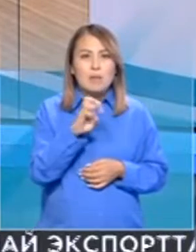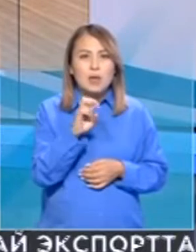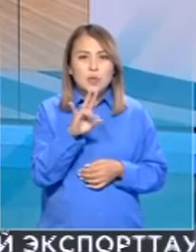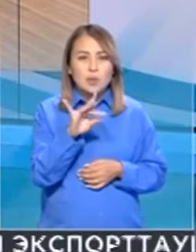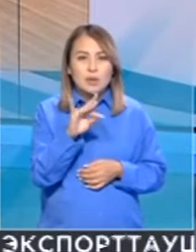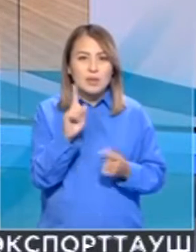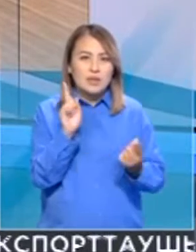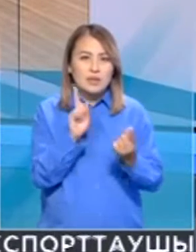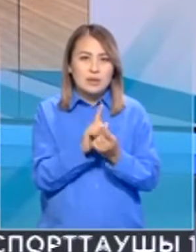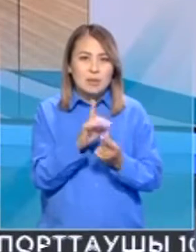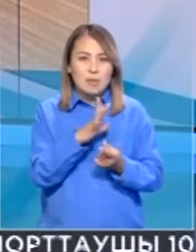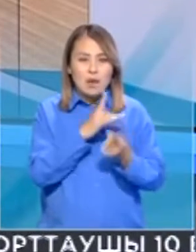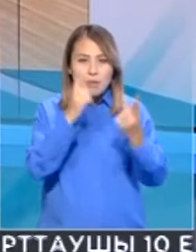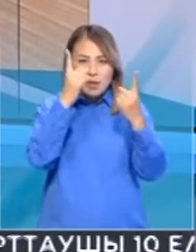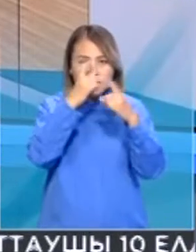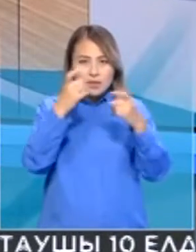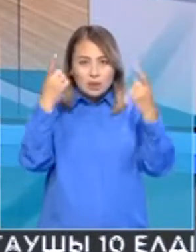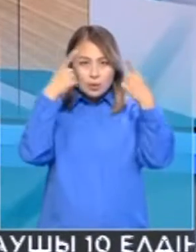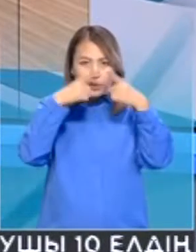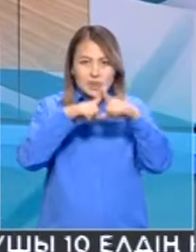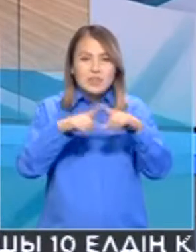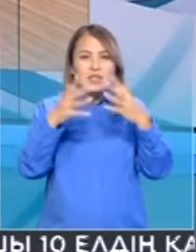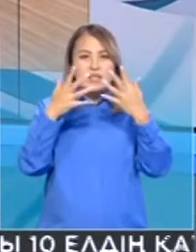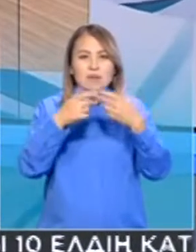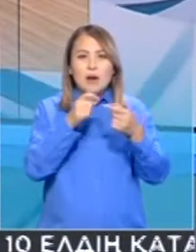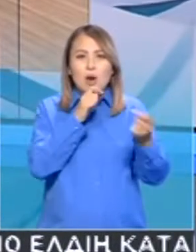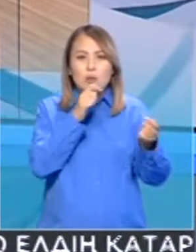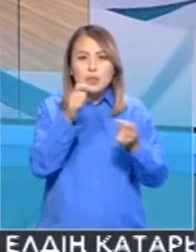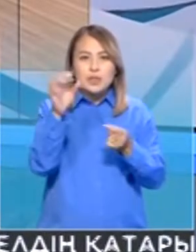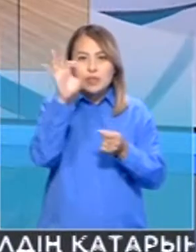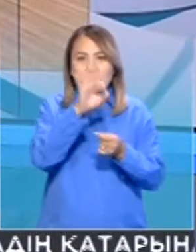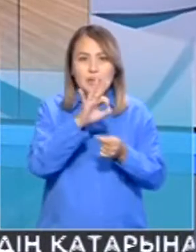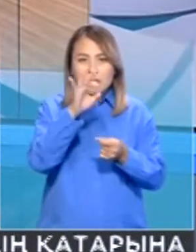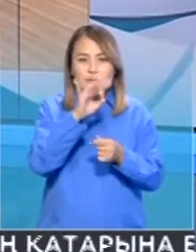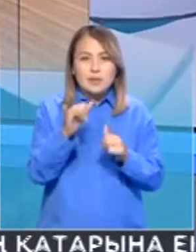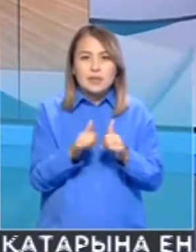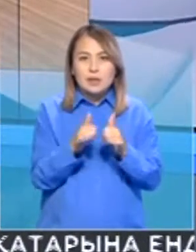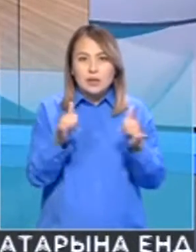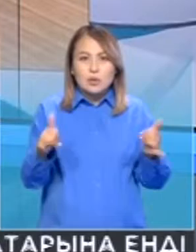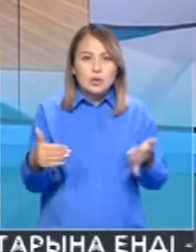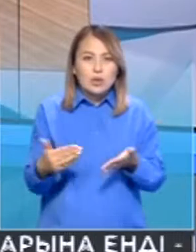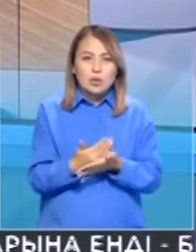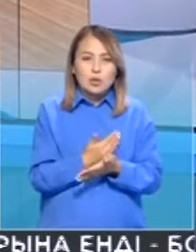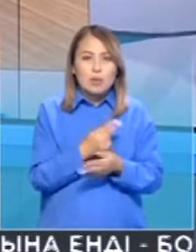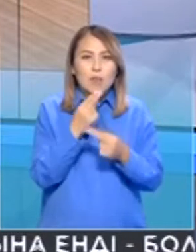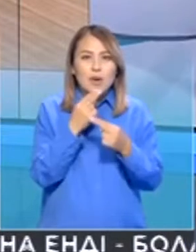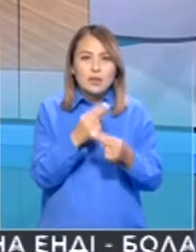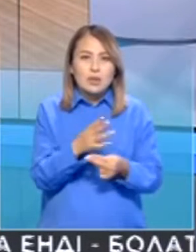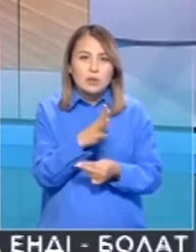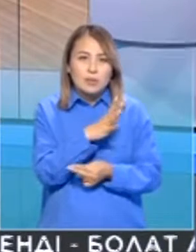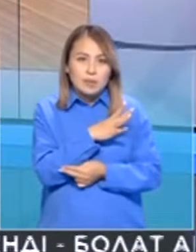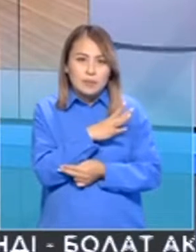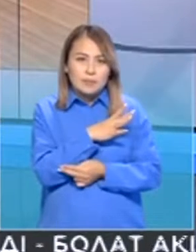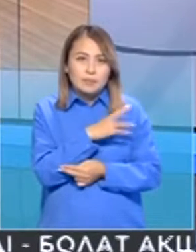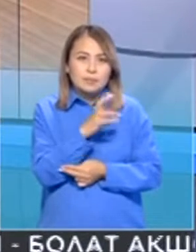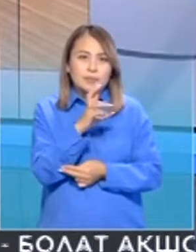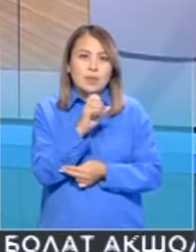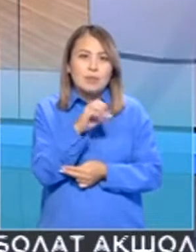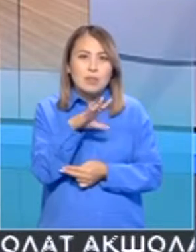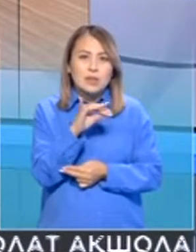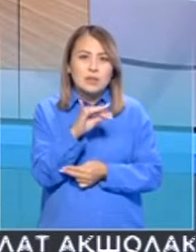Әл Мансуримен кездесуде ақпараттық технологиялар мен цифрлық қауіпсіздік саласындағы ынтымақтастықты кеңейтуге баса назар